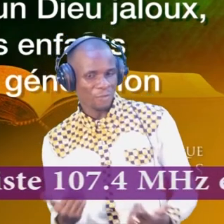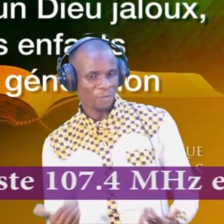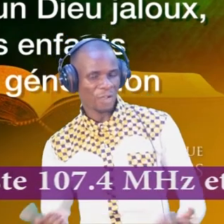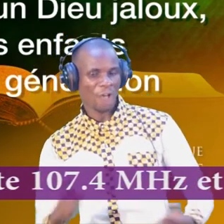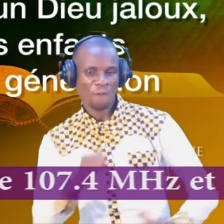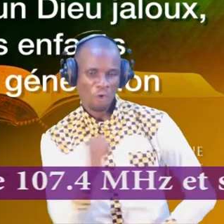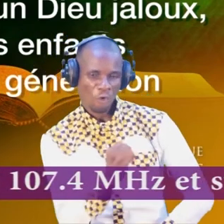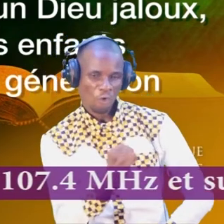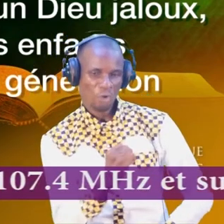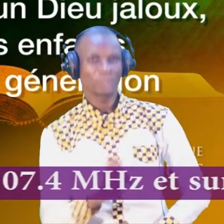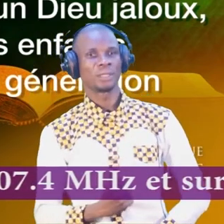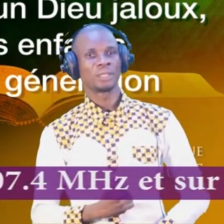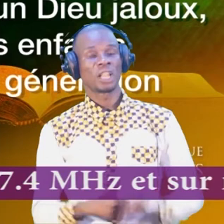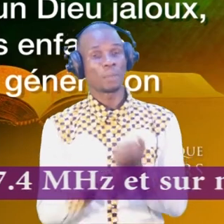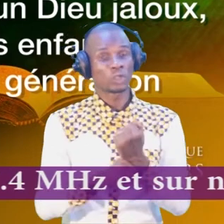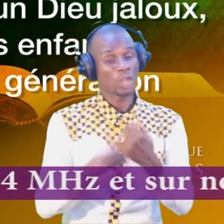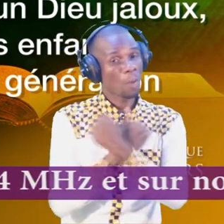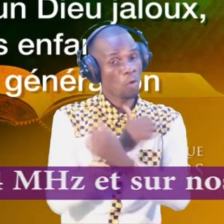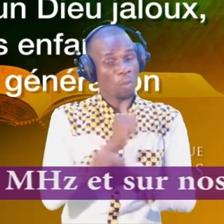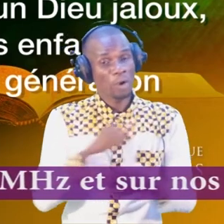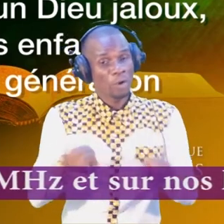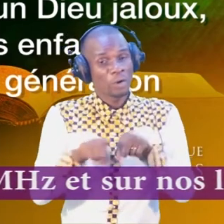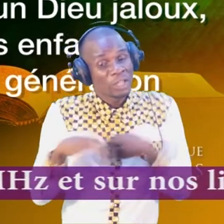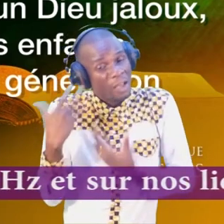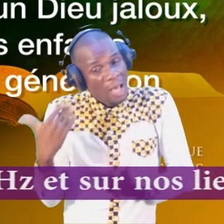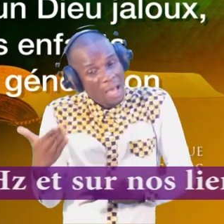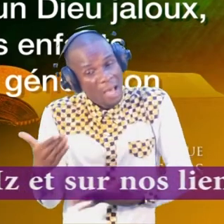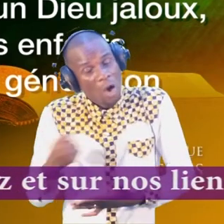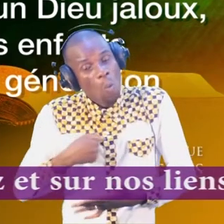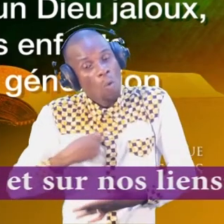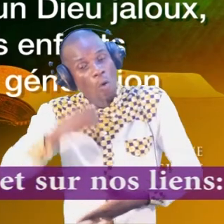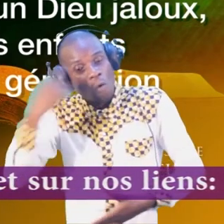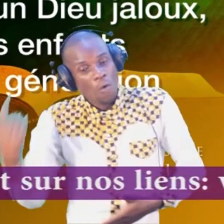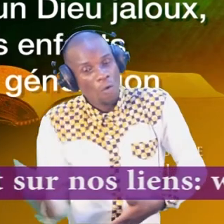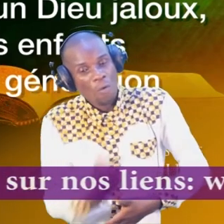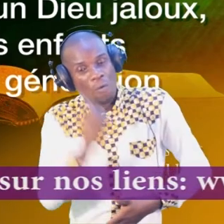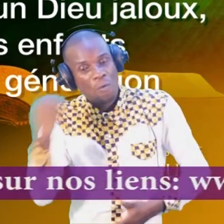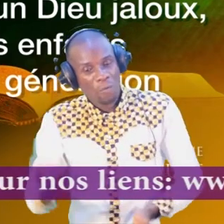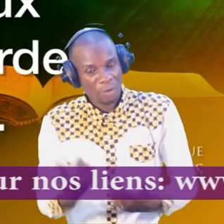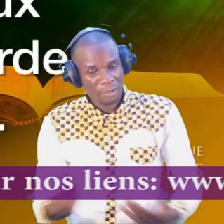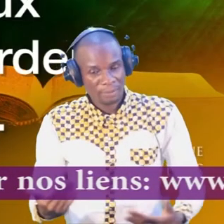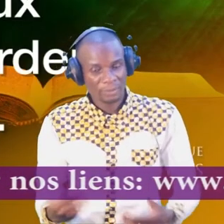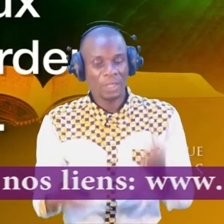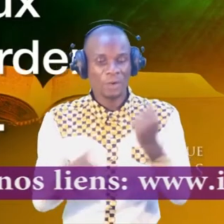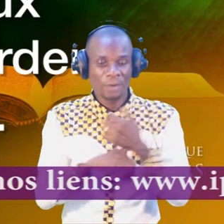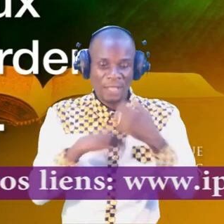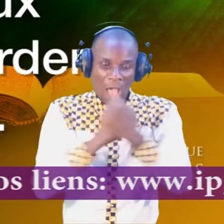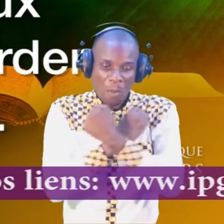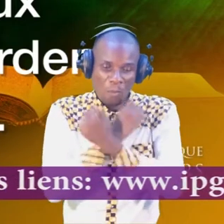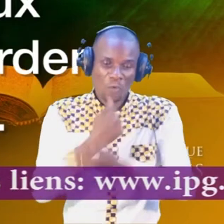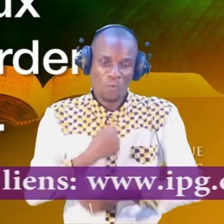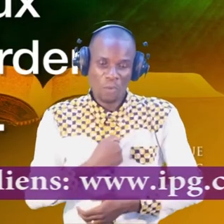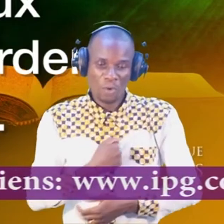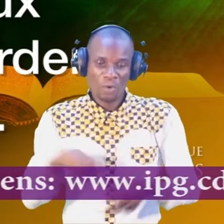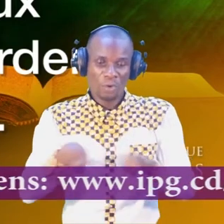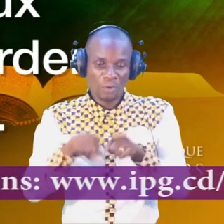mwenye iniquité des pères sur les enfants jusqu'à la troisième et la quatrième génération de ceux qui me haïssent. Mungu wako